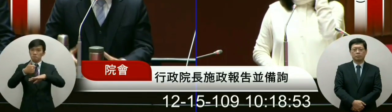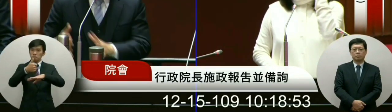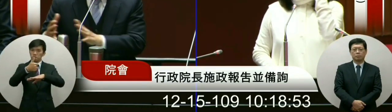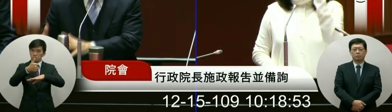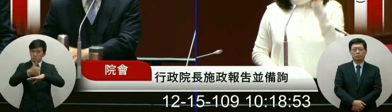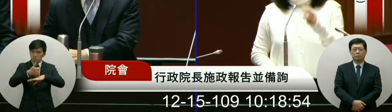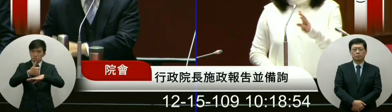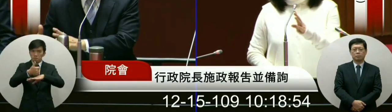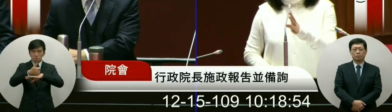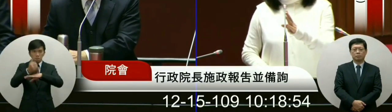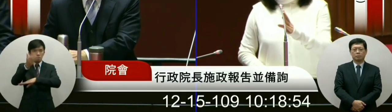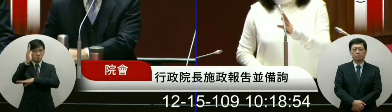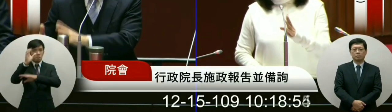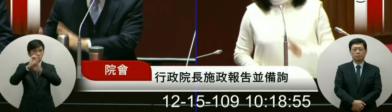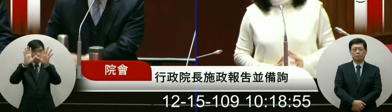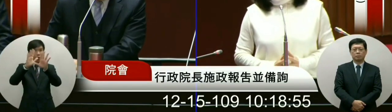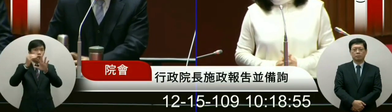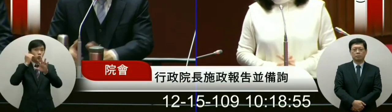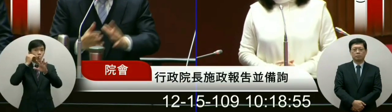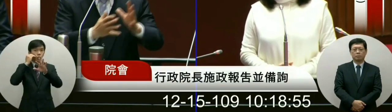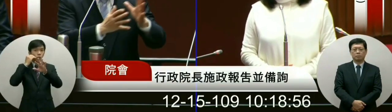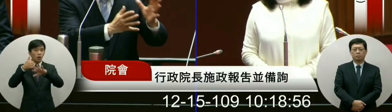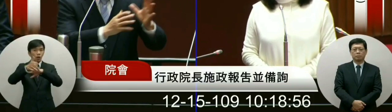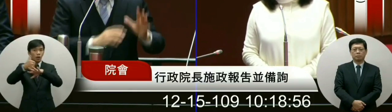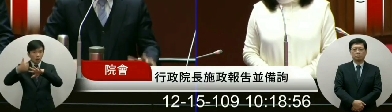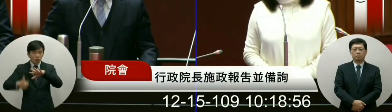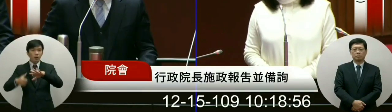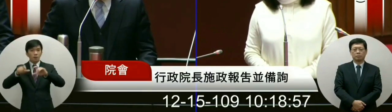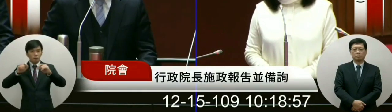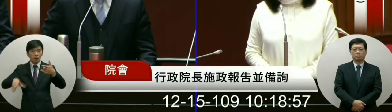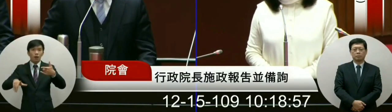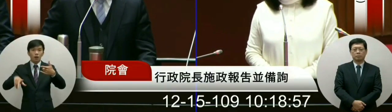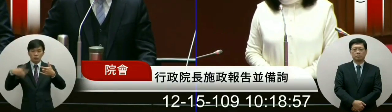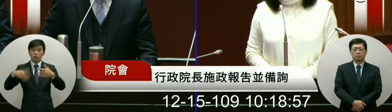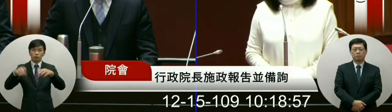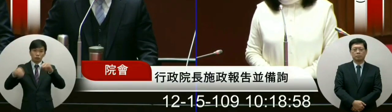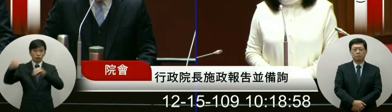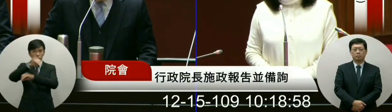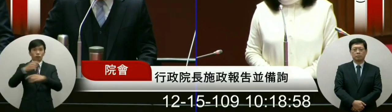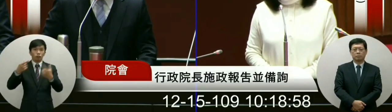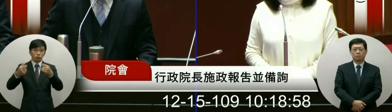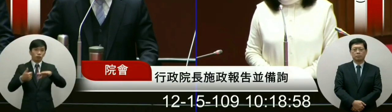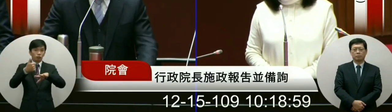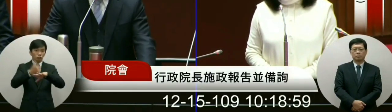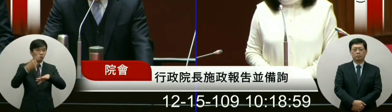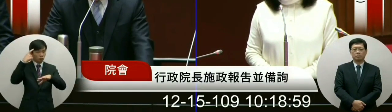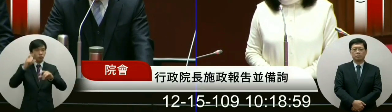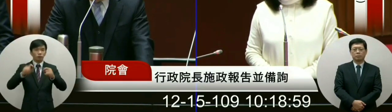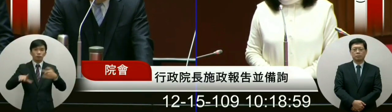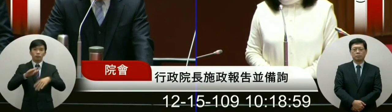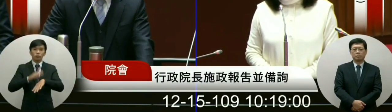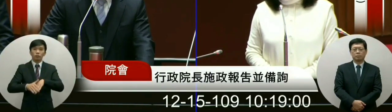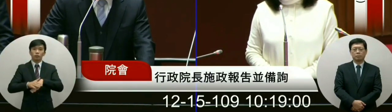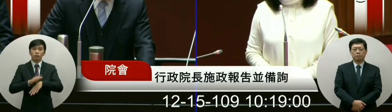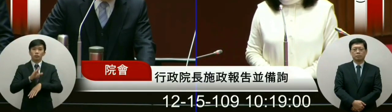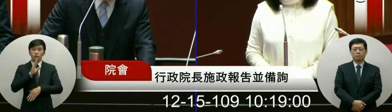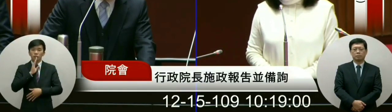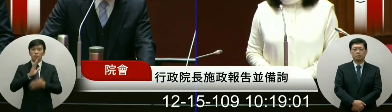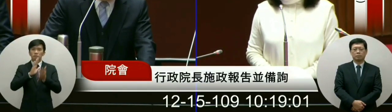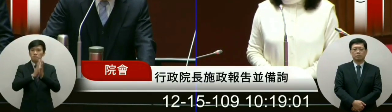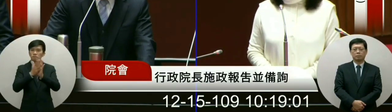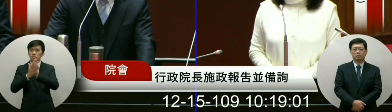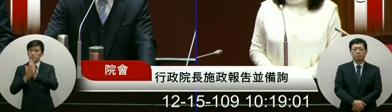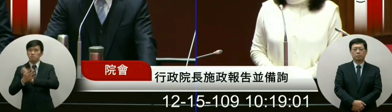话到了在野不一样，有时候在野讲的话到执政也有不一样，确实也都有变